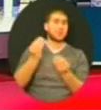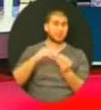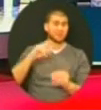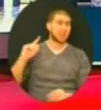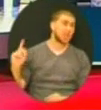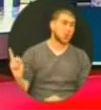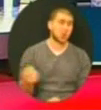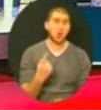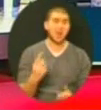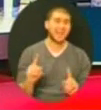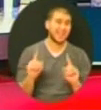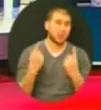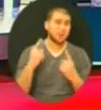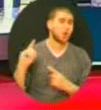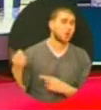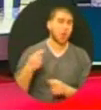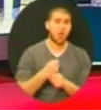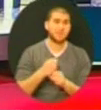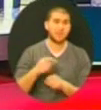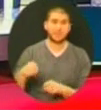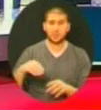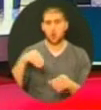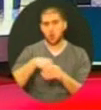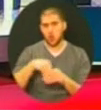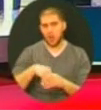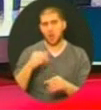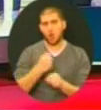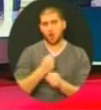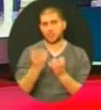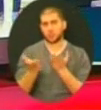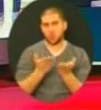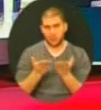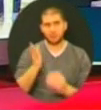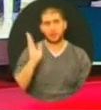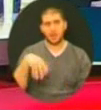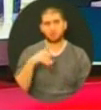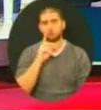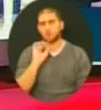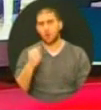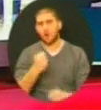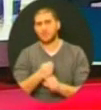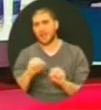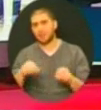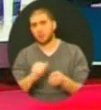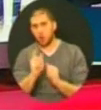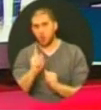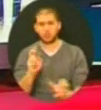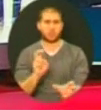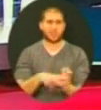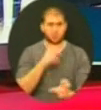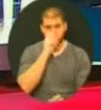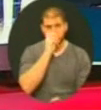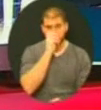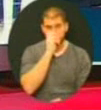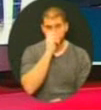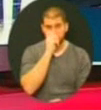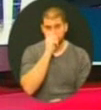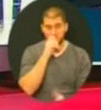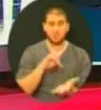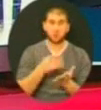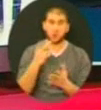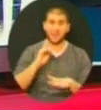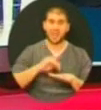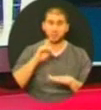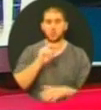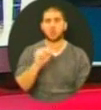שבכל האירועים, כל העובדים בכנסת, כולל אותם עובדי שירותים, בין אם קוראים להם עובדי קבלן או לא, השתתפו, המקומות שבהם זה יותר רגיש,